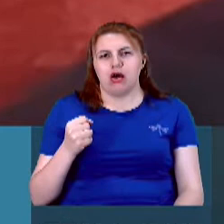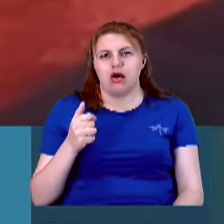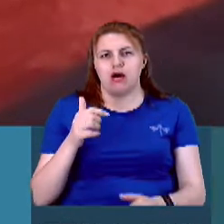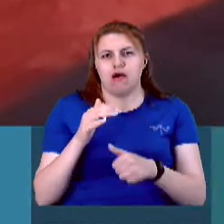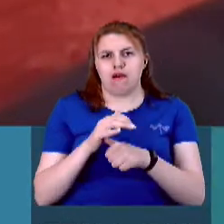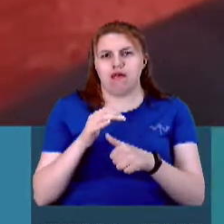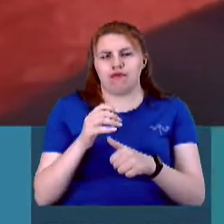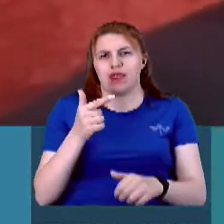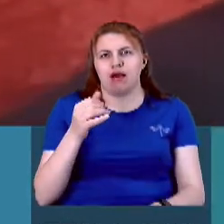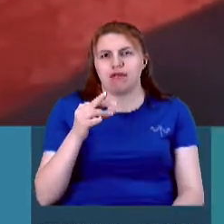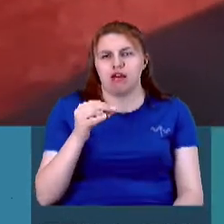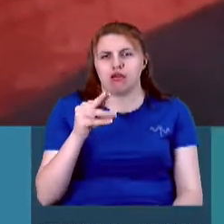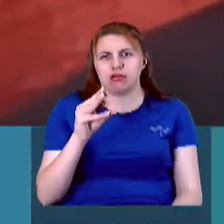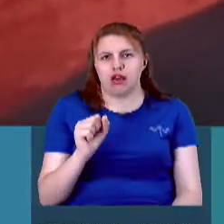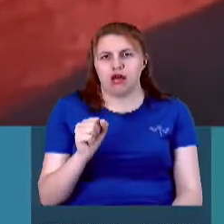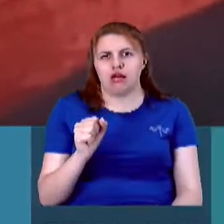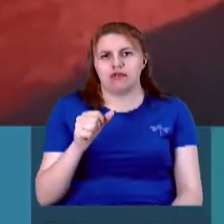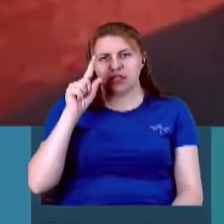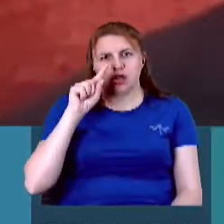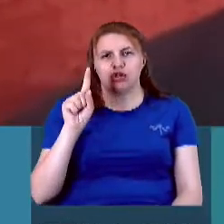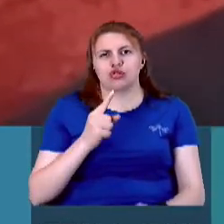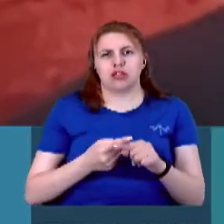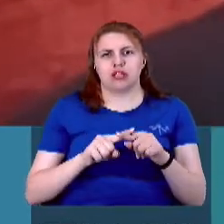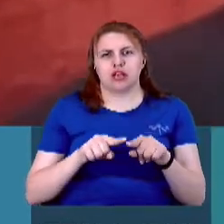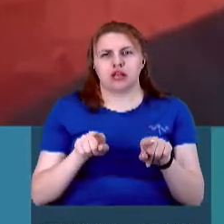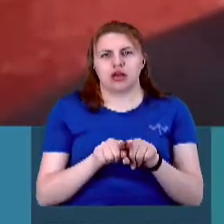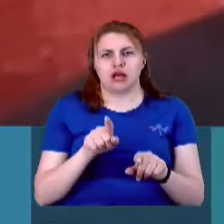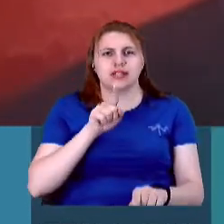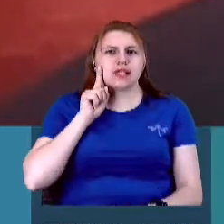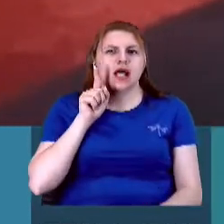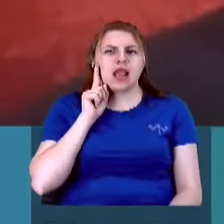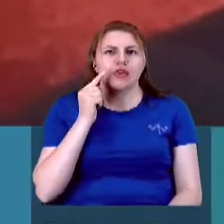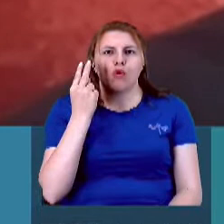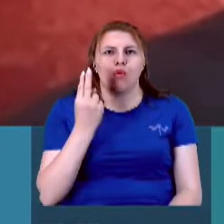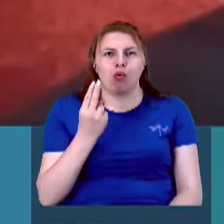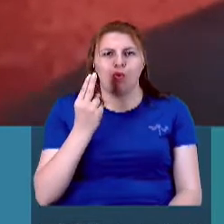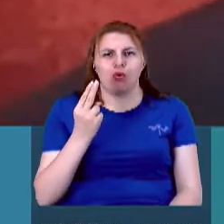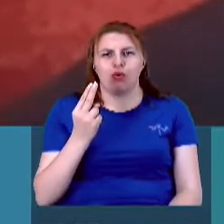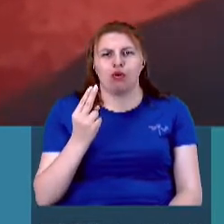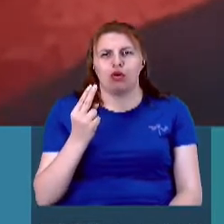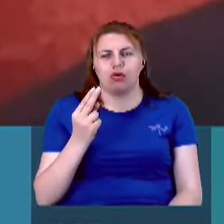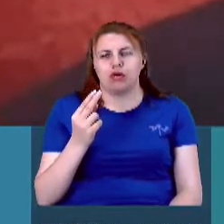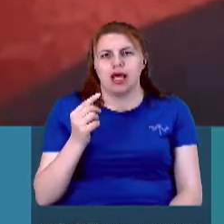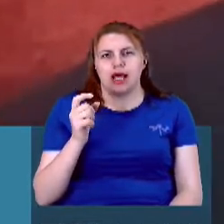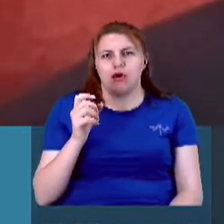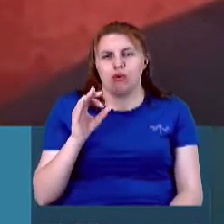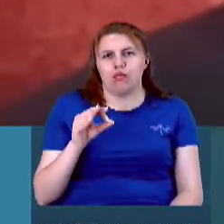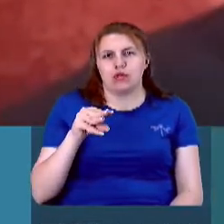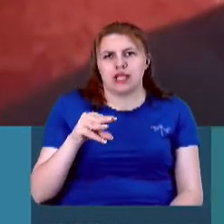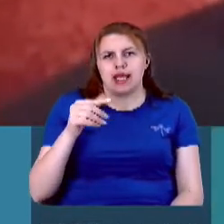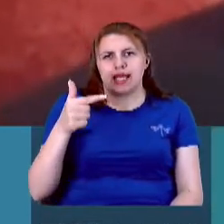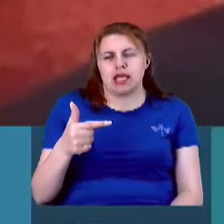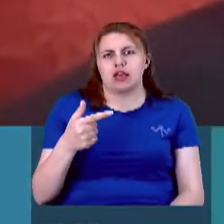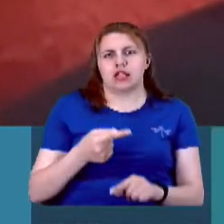він знає, що це таке зеленого кольору граната РДГ. Тобто, згідно з